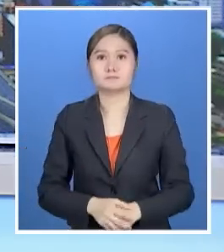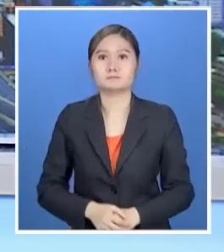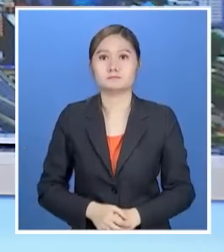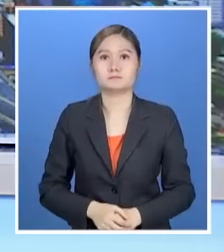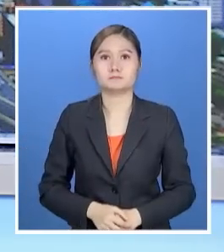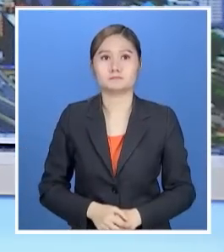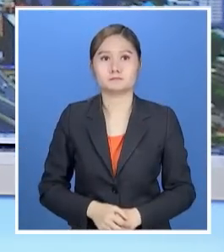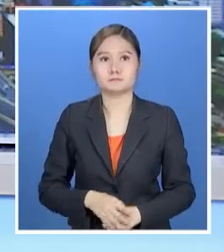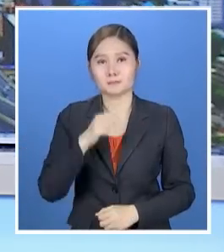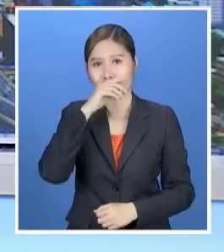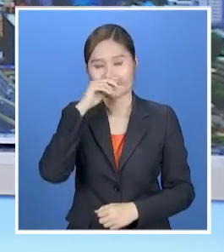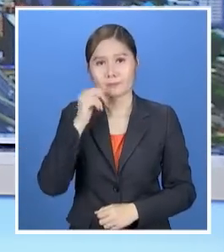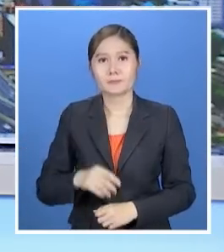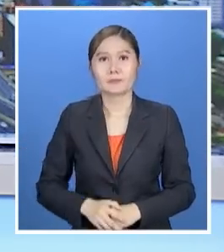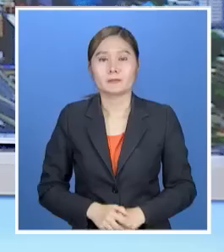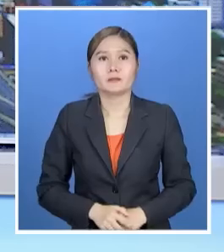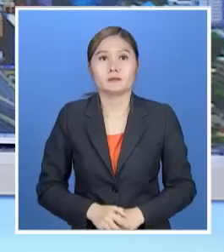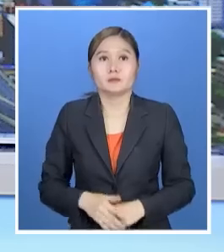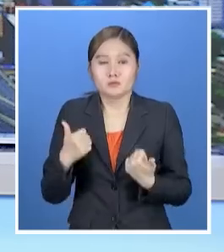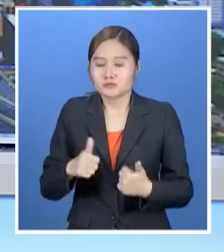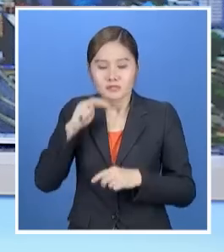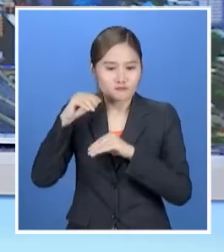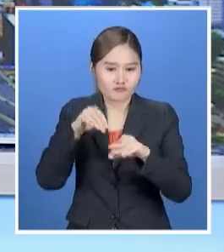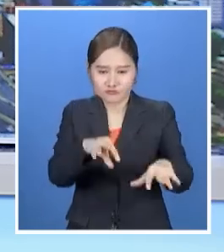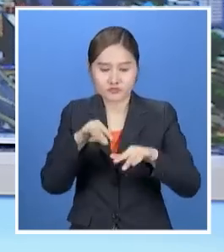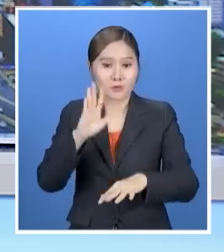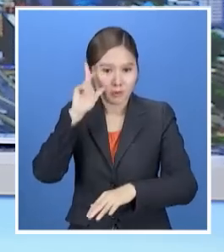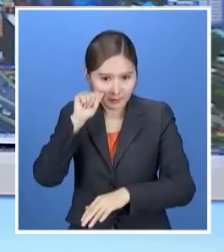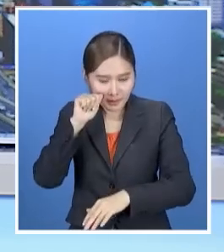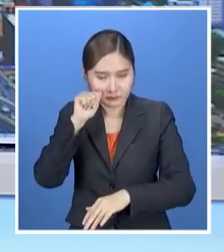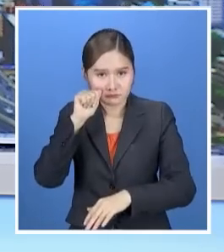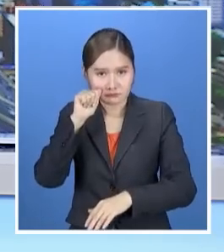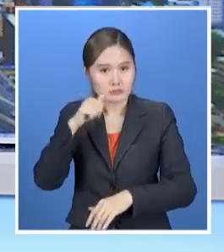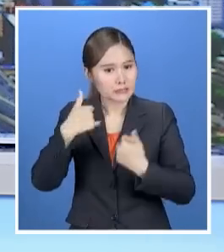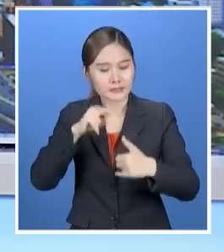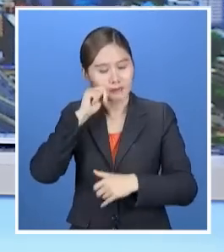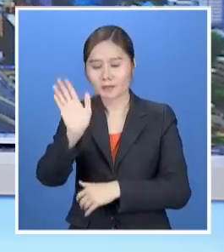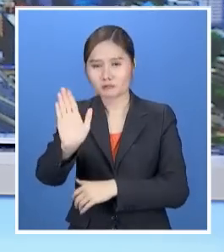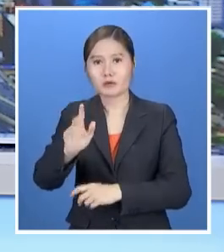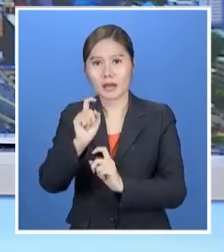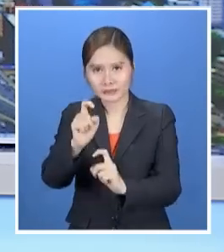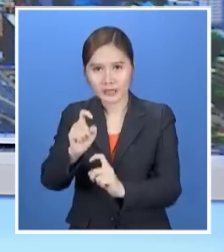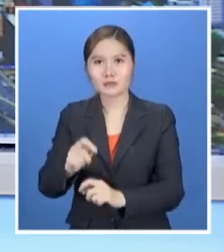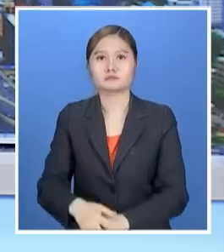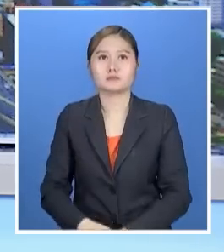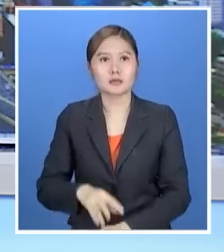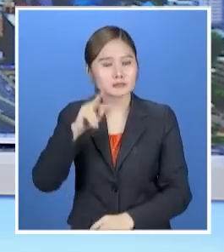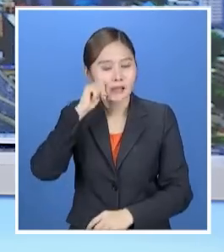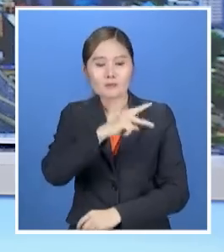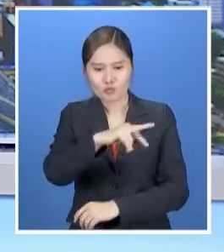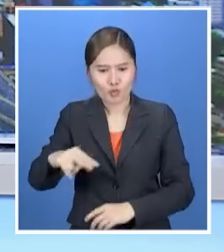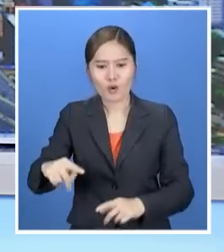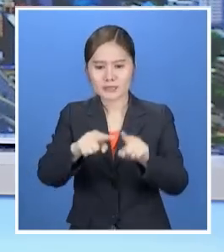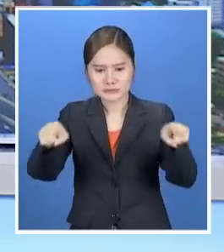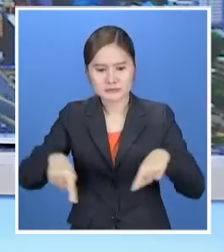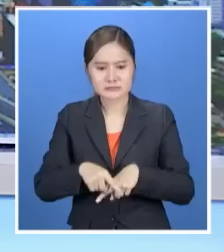ที่ทะเลเนี่ยปากอ่าวไทย เป็นปากอ่าวพอดี มันจะเชี่ยวมากนะพ่อแม่ผู้ปกครองเนี่ยอย่าให้เล่นน้ำเลยอย่าให้เล่นน้ำเลยเล่นน้ำที่สระดีกว่า